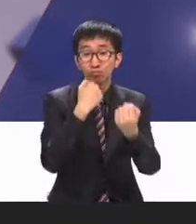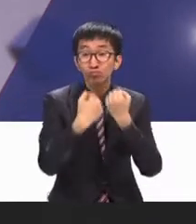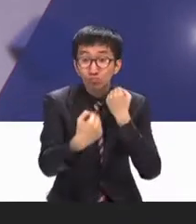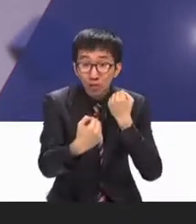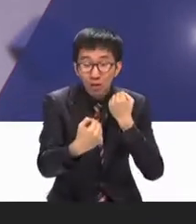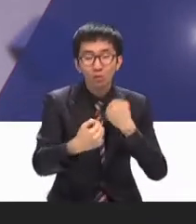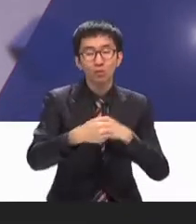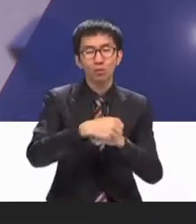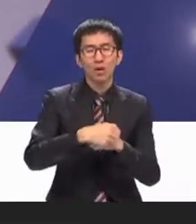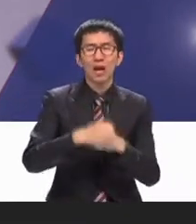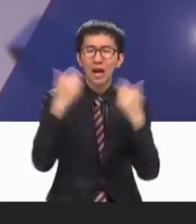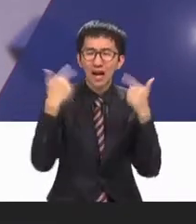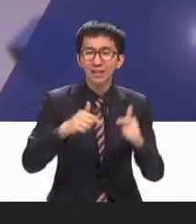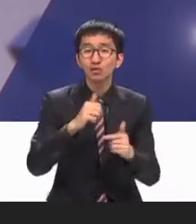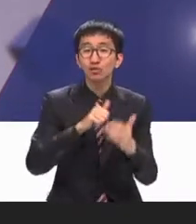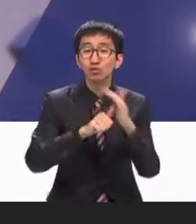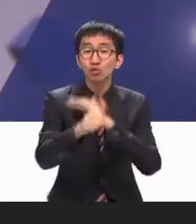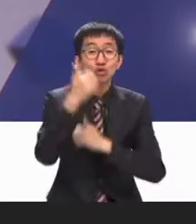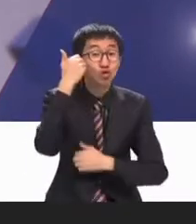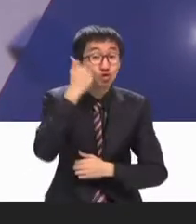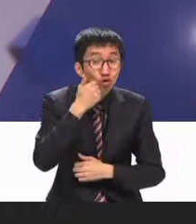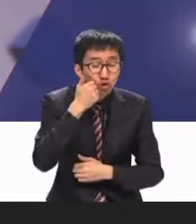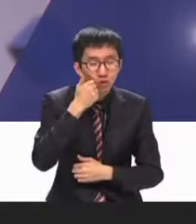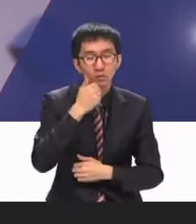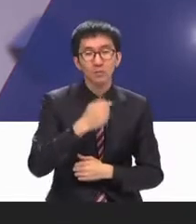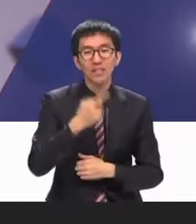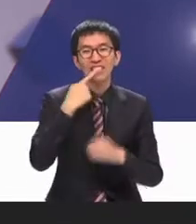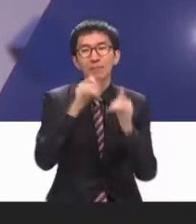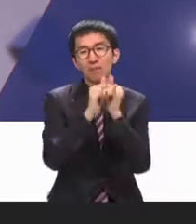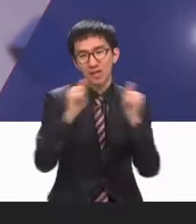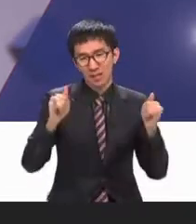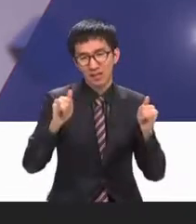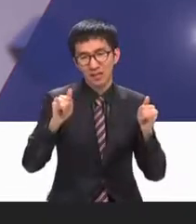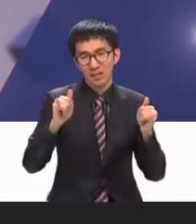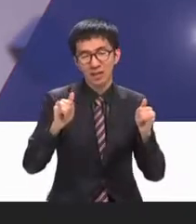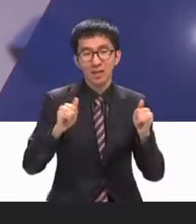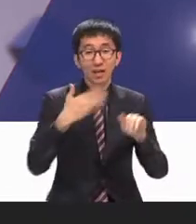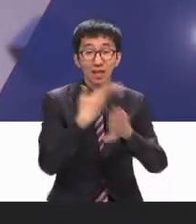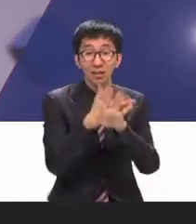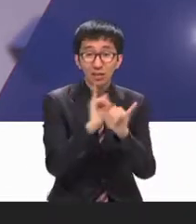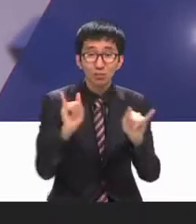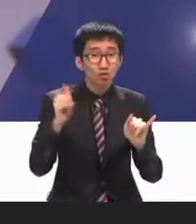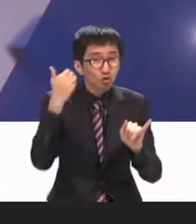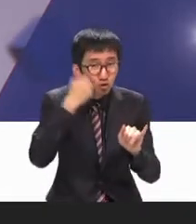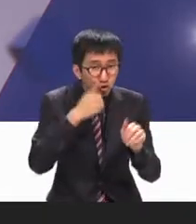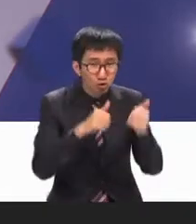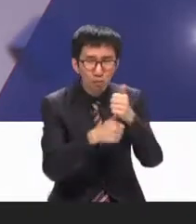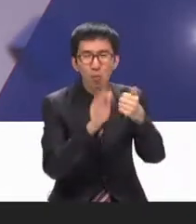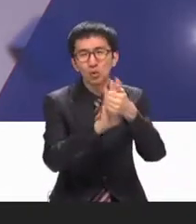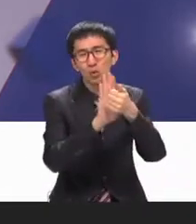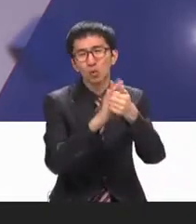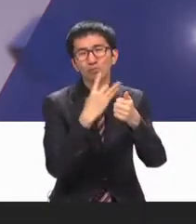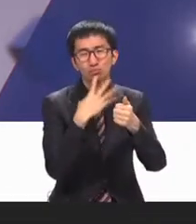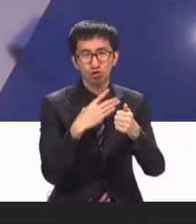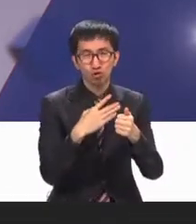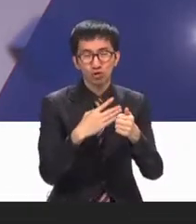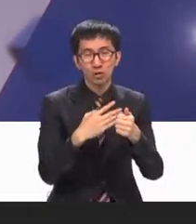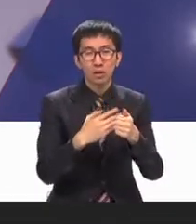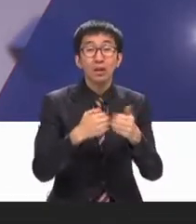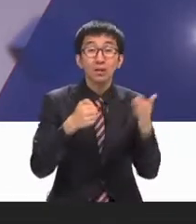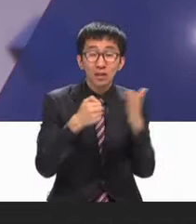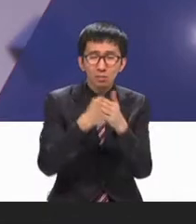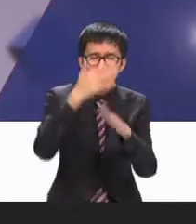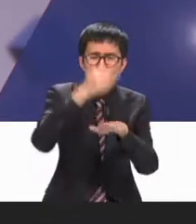패션 쇼의 주인공은 백인들이 고 뭐 다른 유색인종 들은 양 년 역할만 하는 이런 식의 관념이 패션 c 업계에서